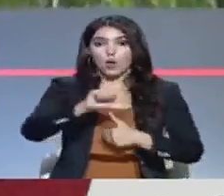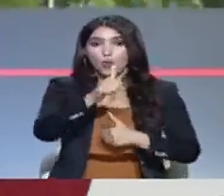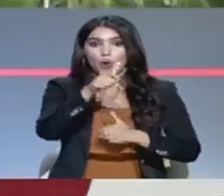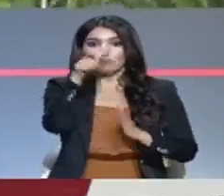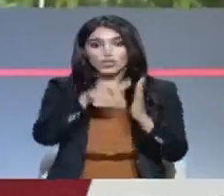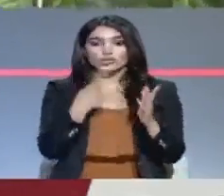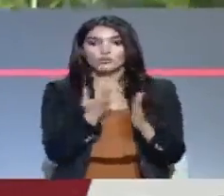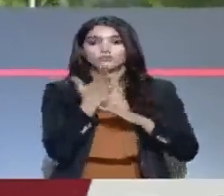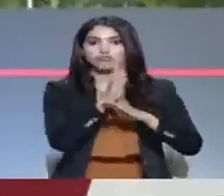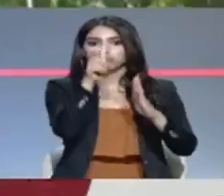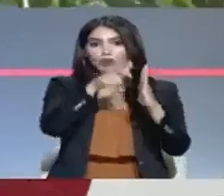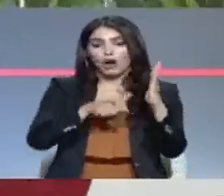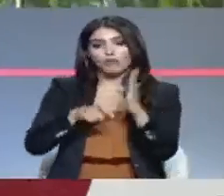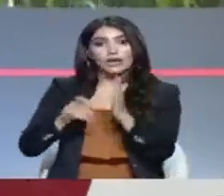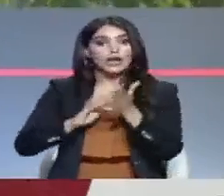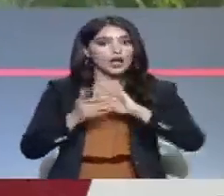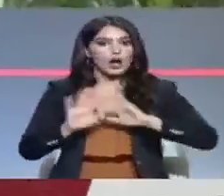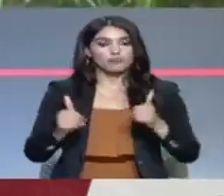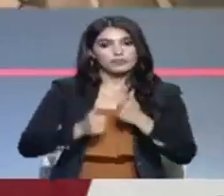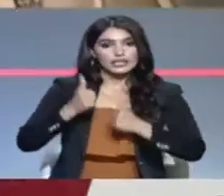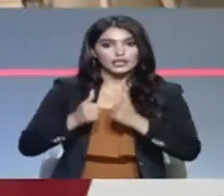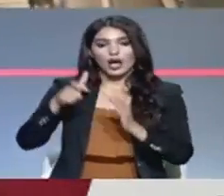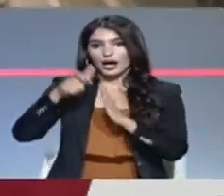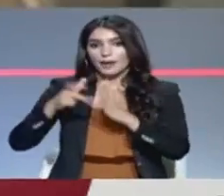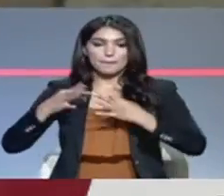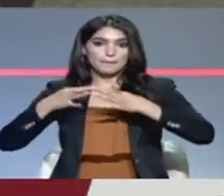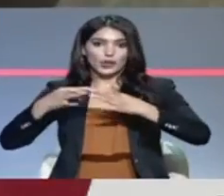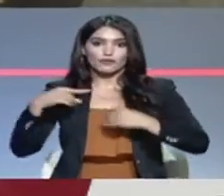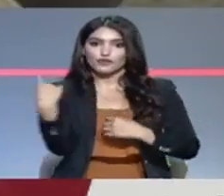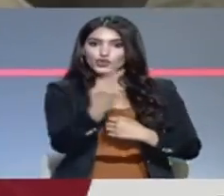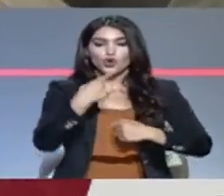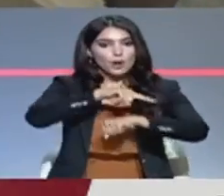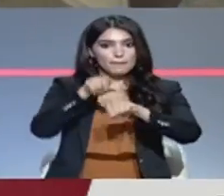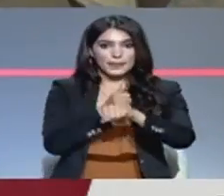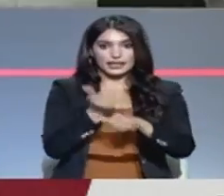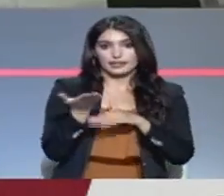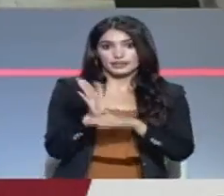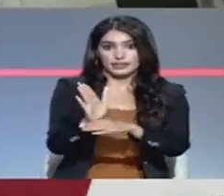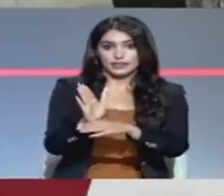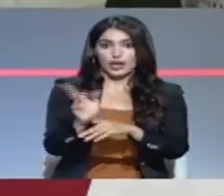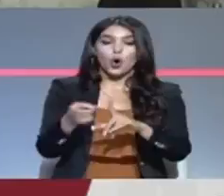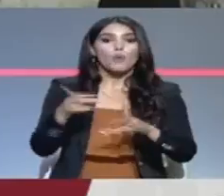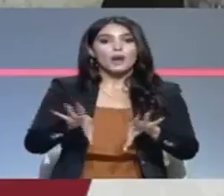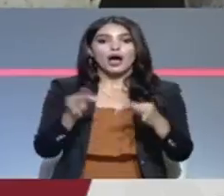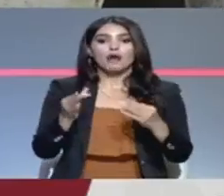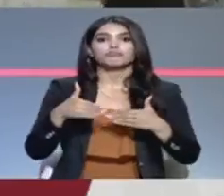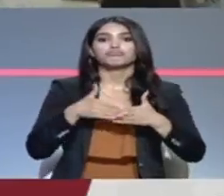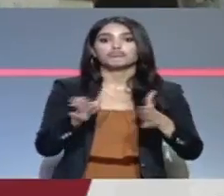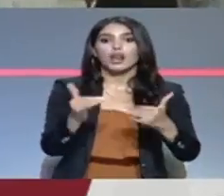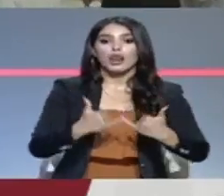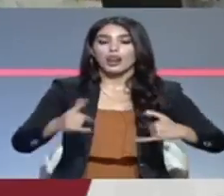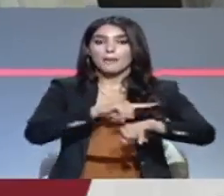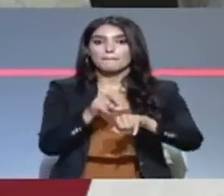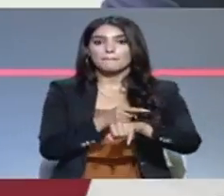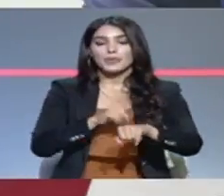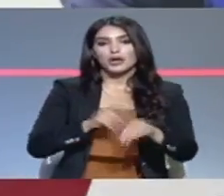الذي قدم قائمات انتخابية لينافس قائمات مستقلة في كل هذه البلديات التي تم حل مجالسها في الفترة